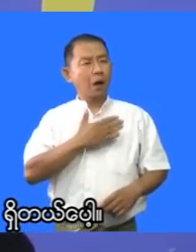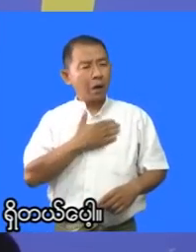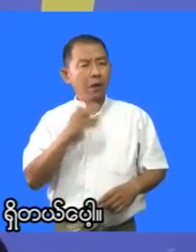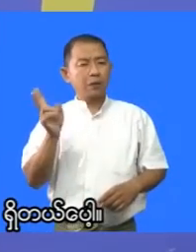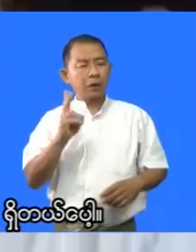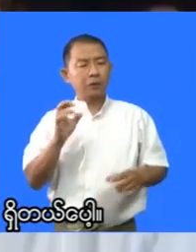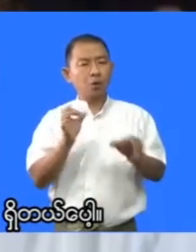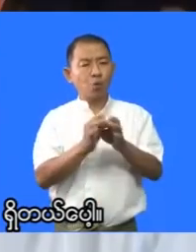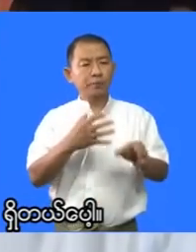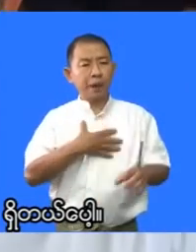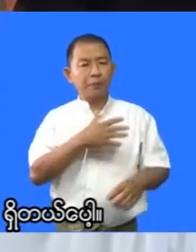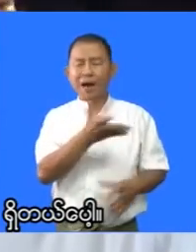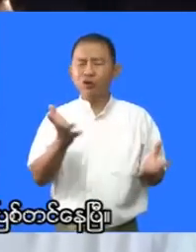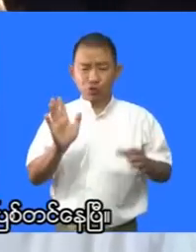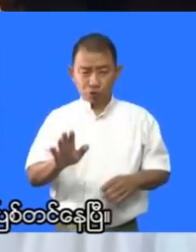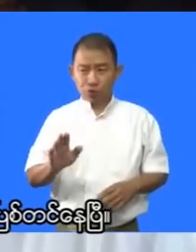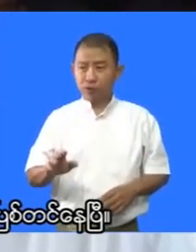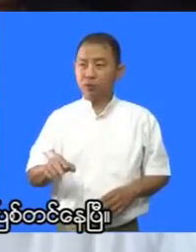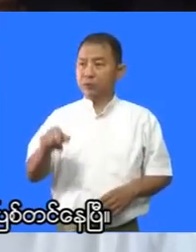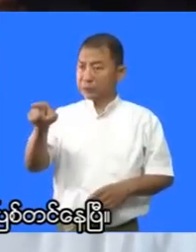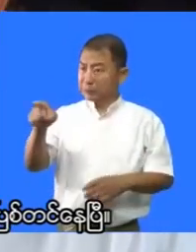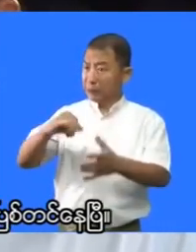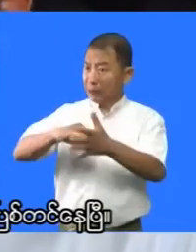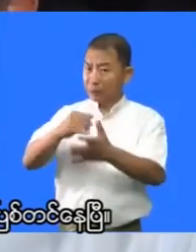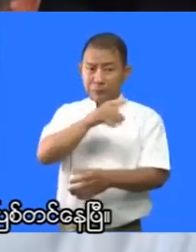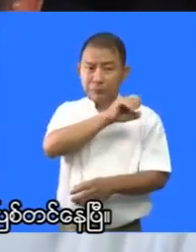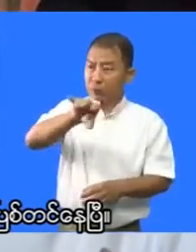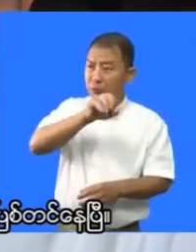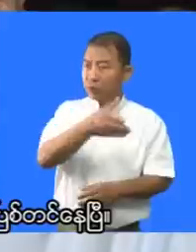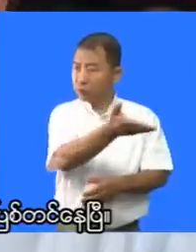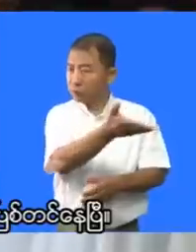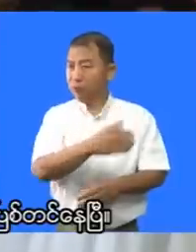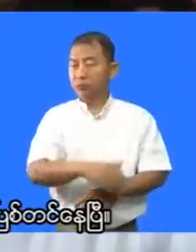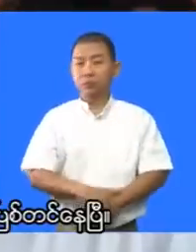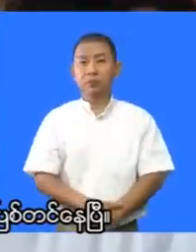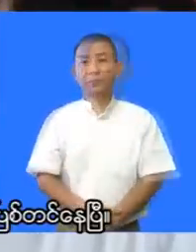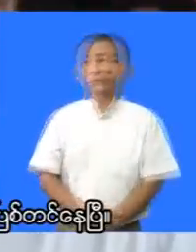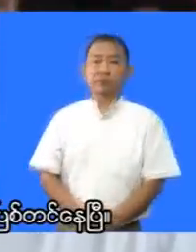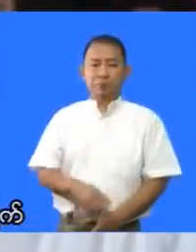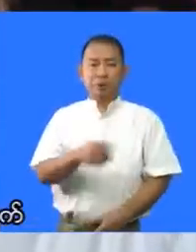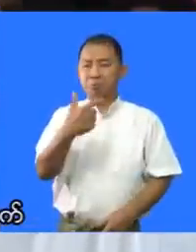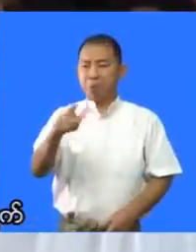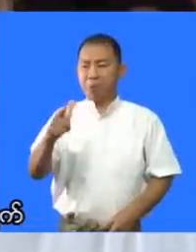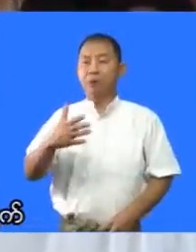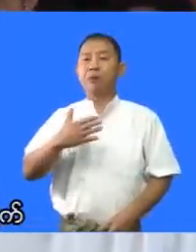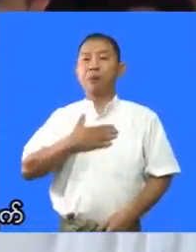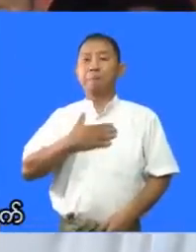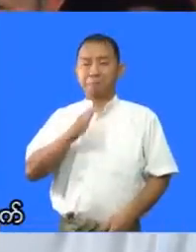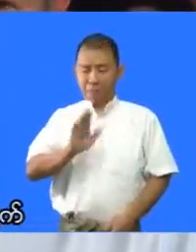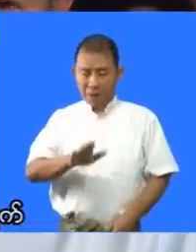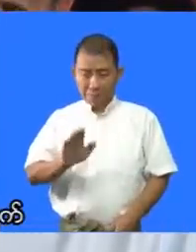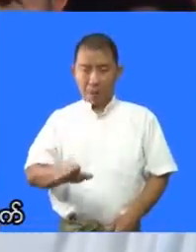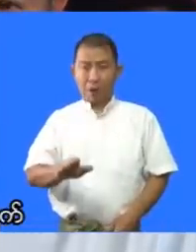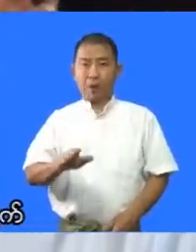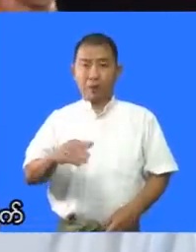ထုတ်လို့သူအပေါင်းအသင်းတွေရှိတယ်ပေါ့နော်သူတို့နဲ့ကျွန်တော် ထုတ်လို့သူလည်းလုပ် တယ်ဆိုထုတ်လို့သူလည်းလုပ်တယ်ကျွန်တော်ကိုယ်တိုင်လည်းလုပ်တယ် ထုတ်လို့သူတွေပြစ်တင်နေ မှန်ပါတယ်ကျွန်တော်အဖွဲ့တွေနဲ့လည်းကျွန်တော်အဲ့ဒီကိစ္စ